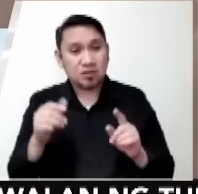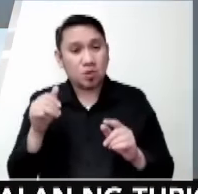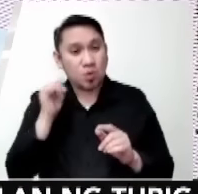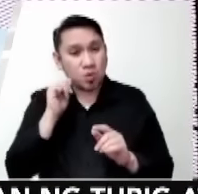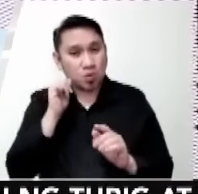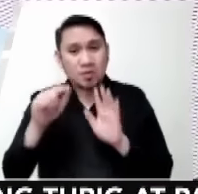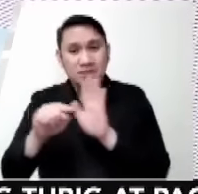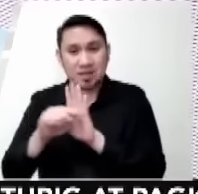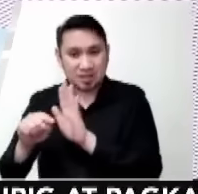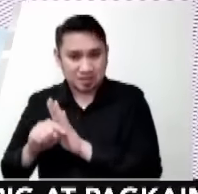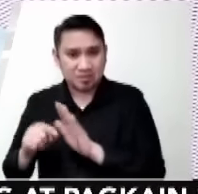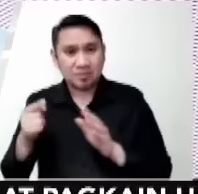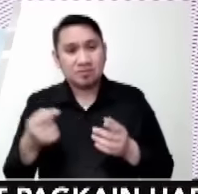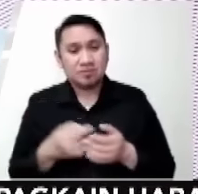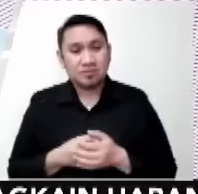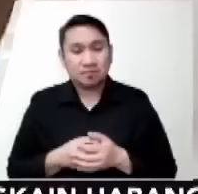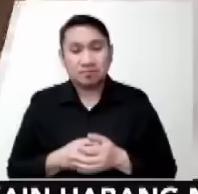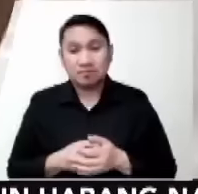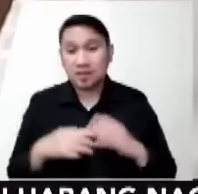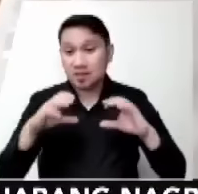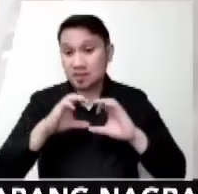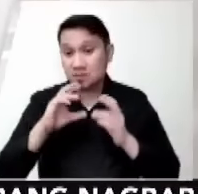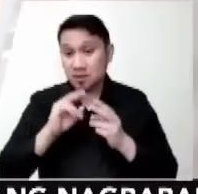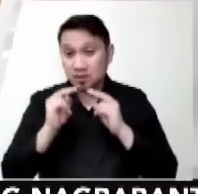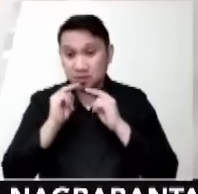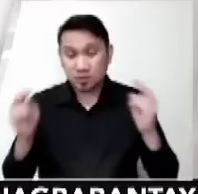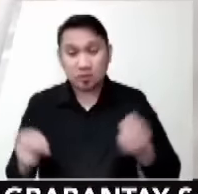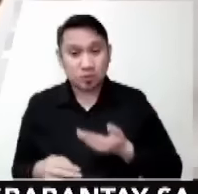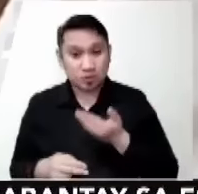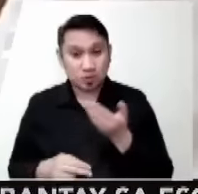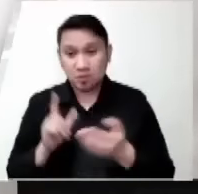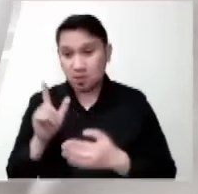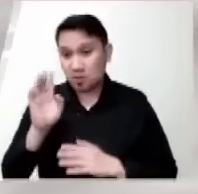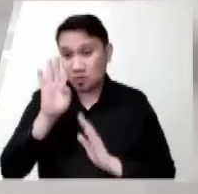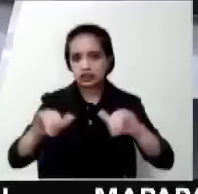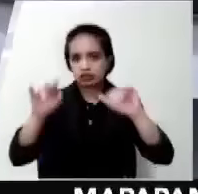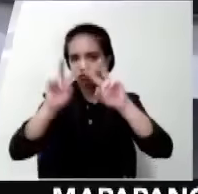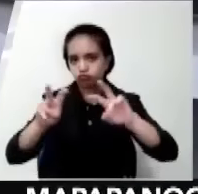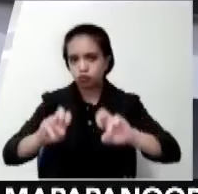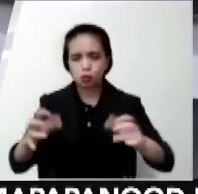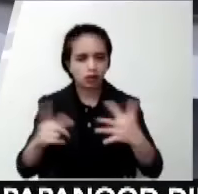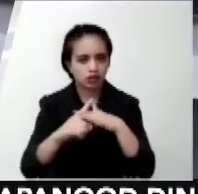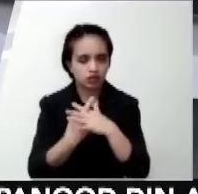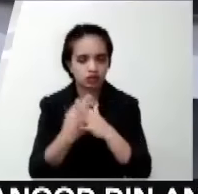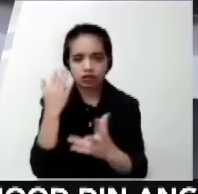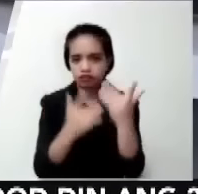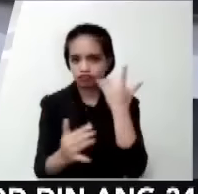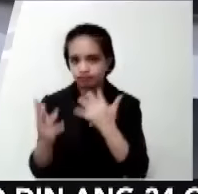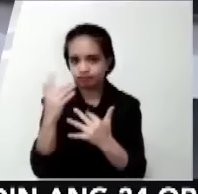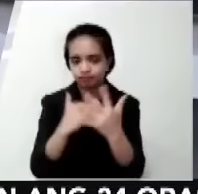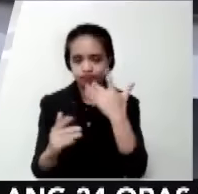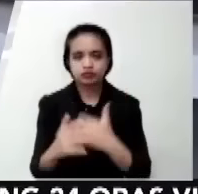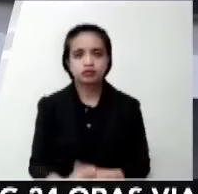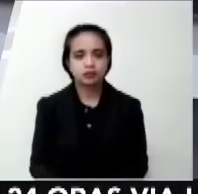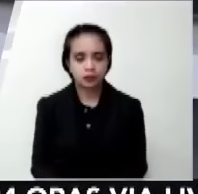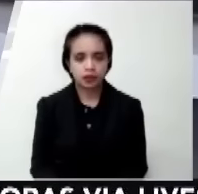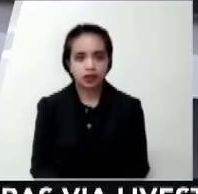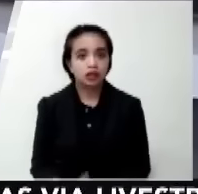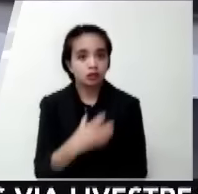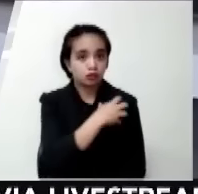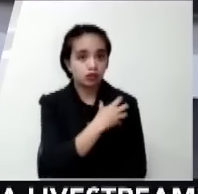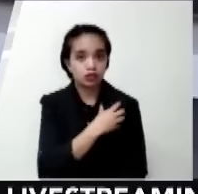Mpox. Para sa GMA Integrated News, Maki Pulido, nakatutok, 24 oras. Sasampahan ng pulisya ng